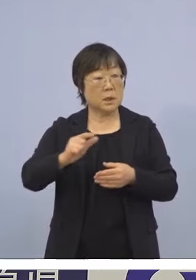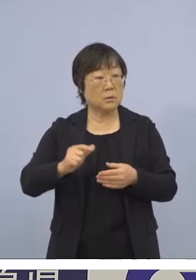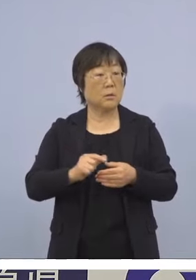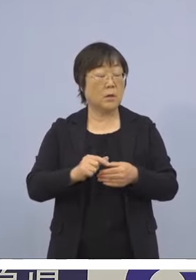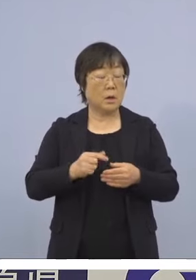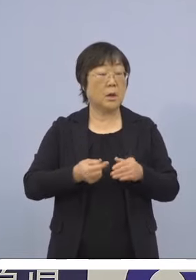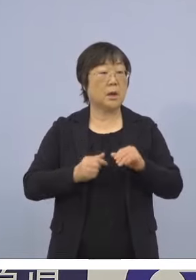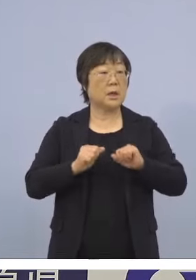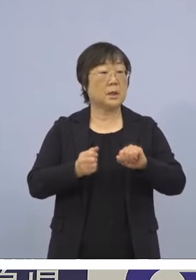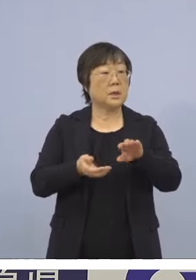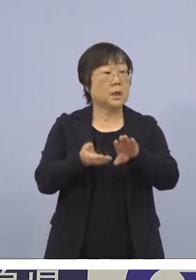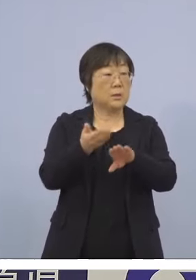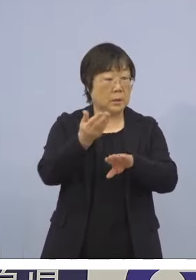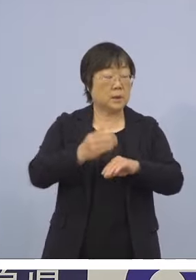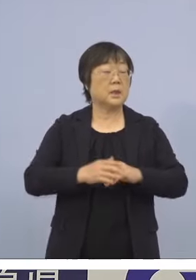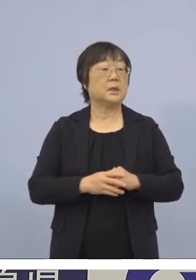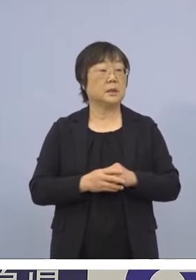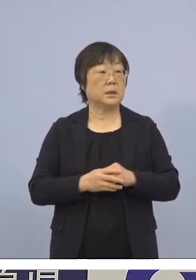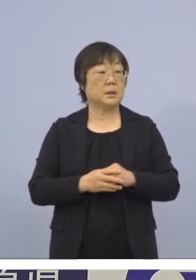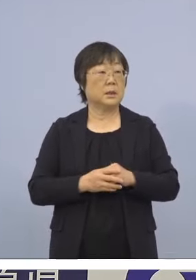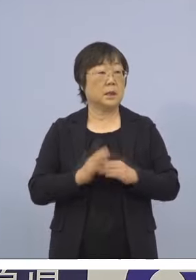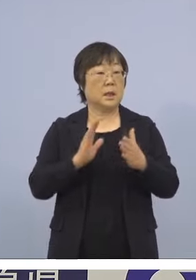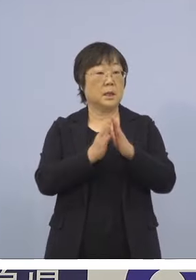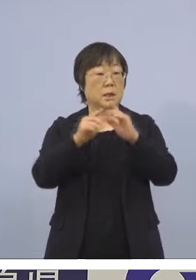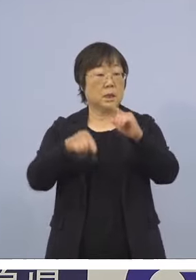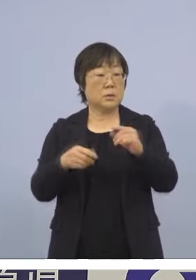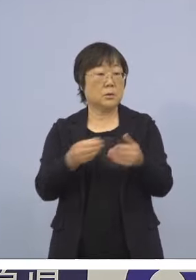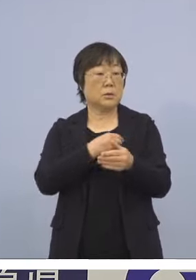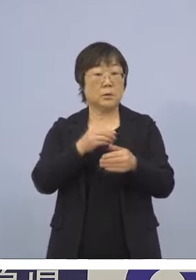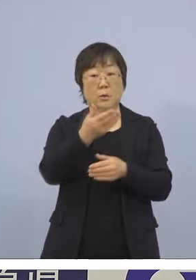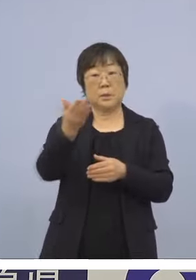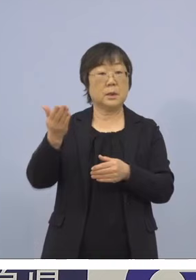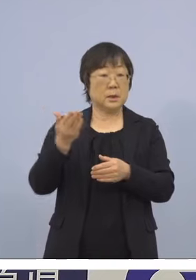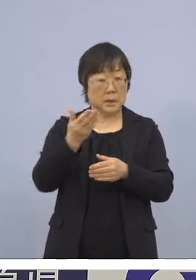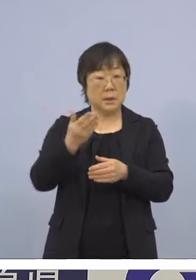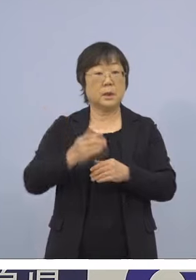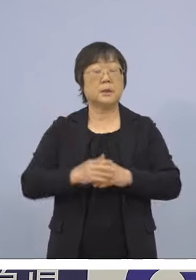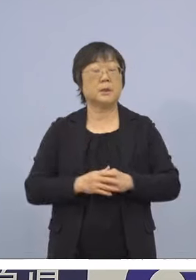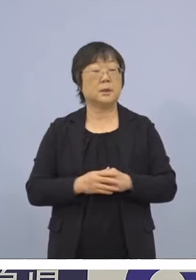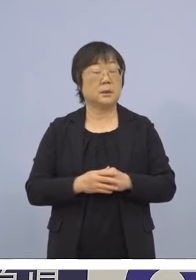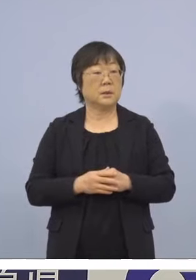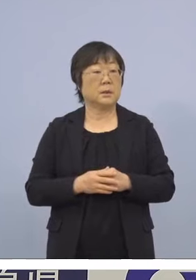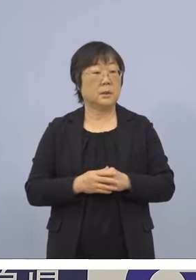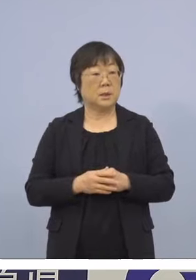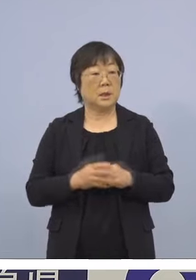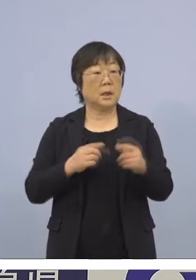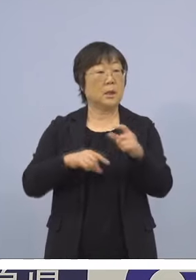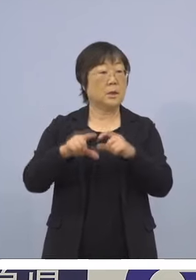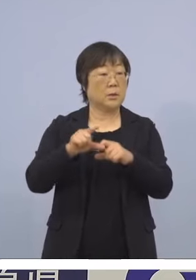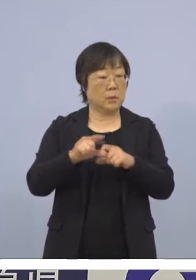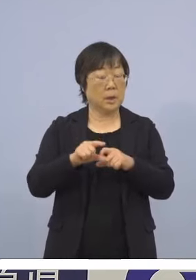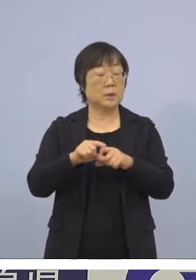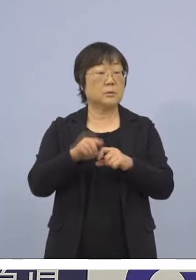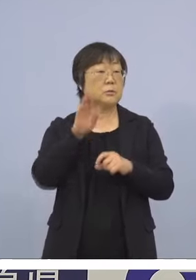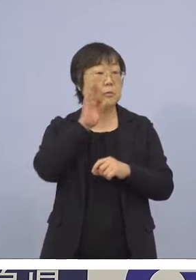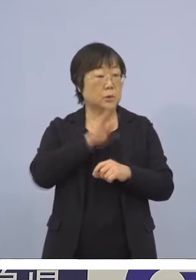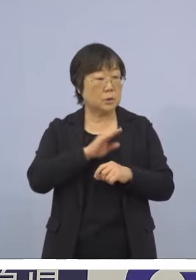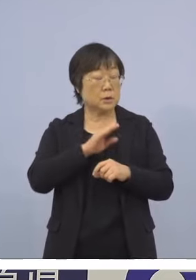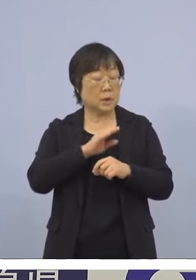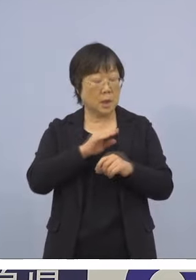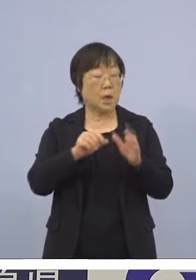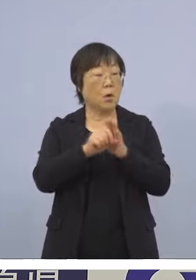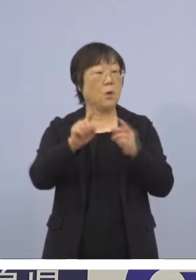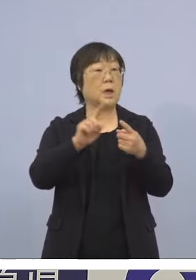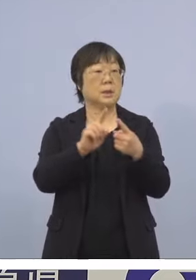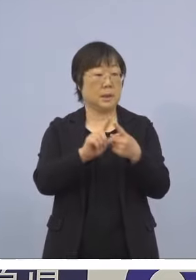った上で、県庁の皆様方にもですね、より機動的に、より効率的